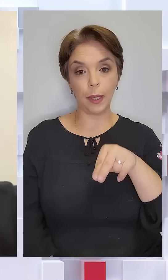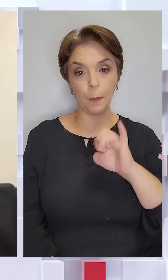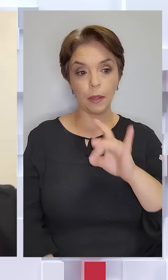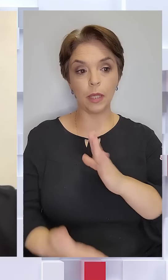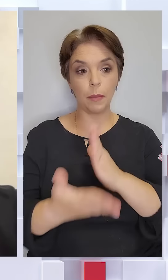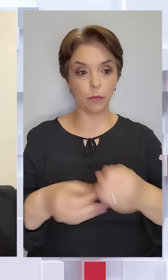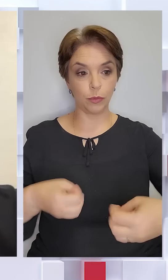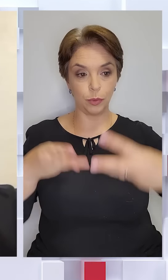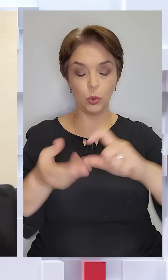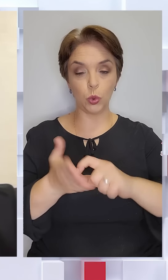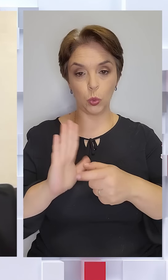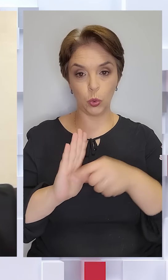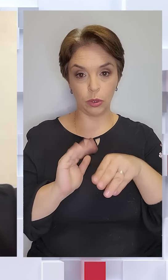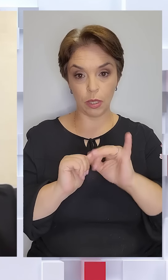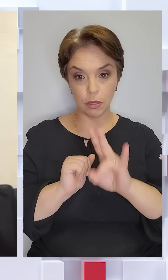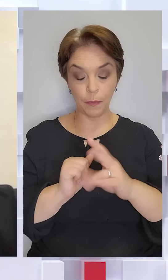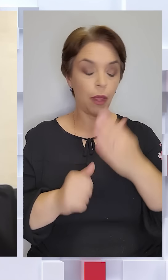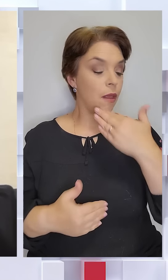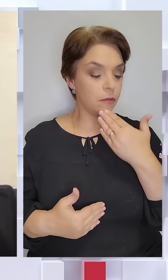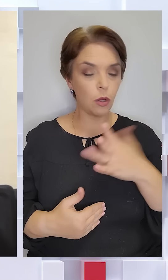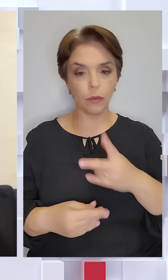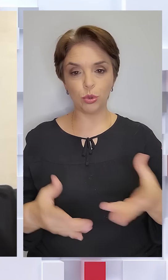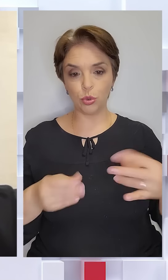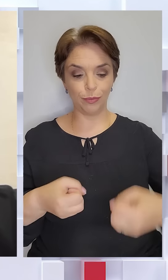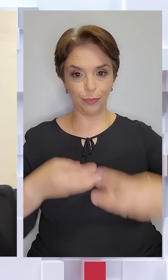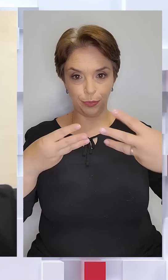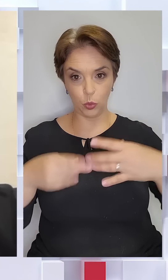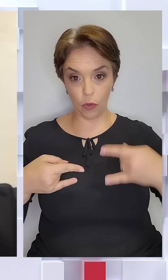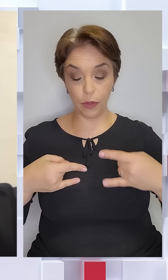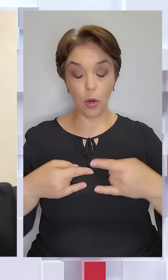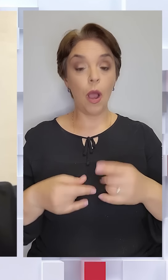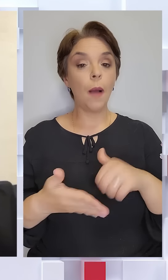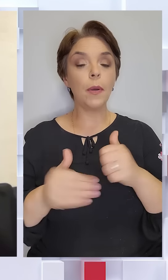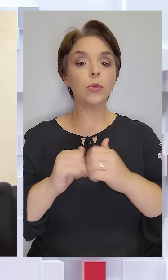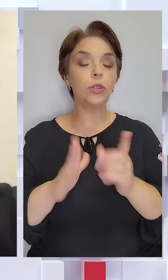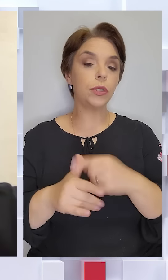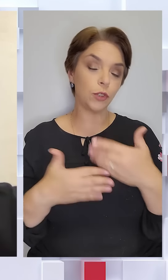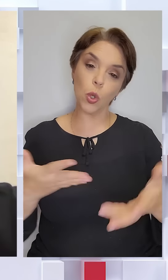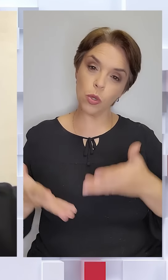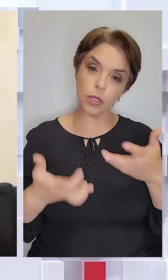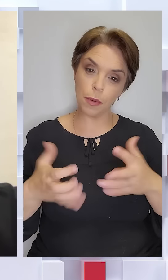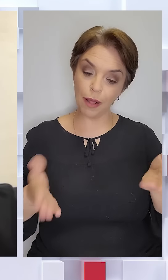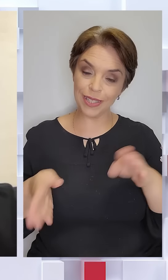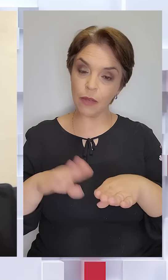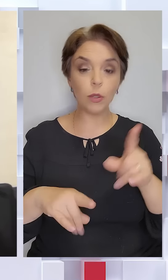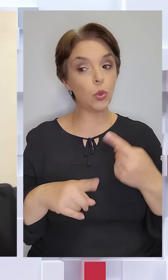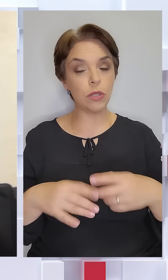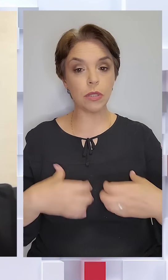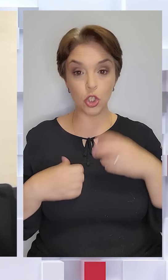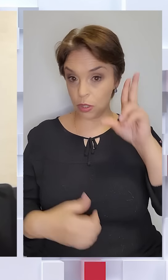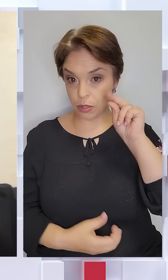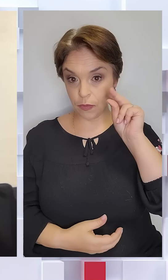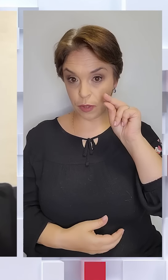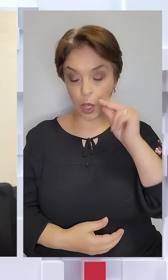на прямому зв'язку зі студією ТСН. Дякую вам, що долучилися до ефіру. Передусім, чи вже розібрали завали, чи оці страшні